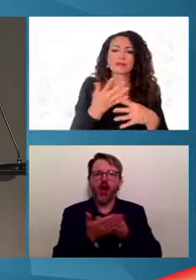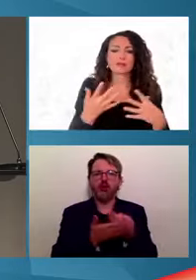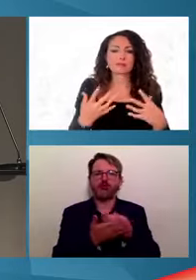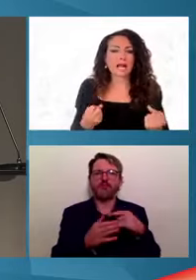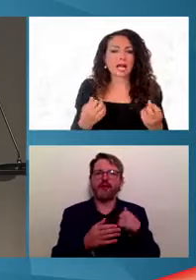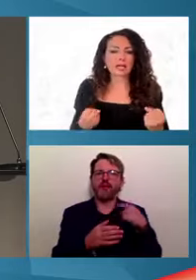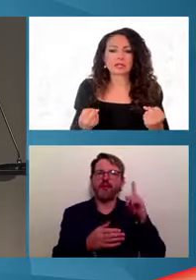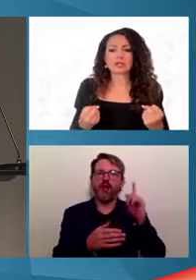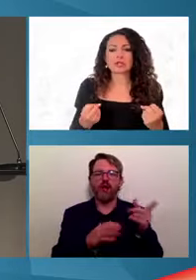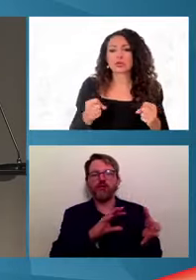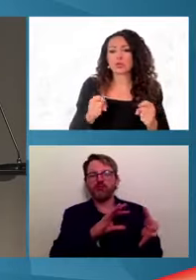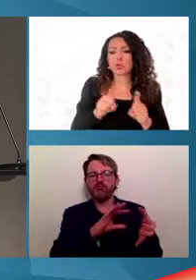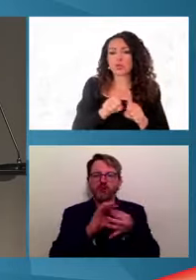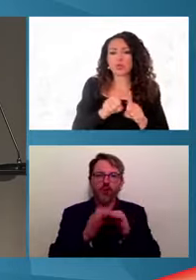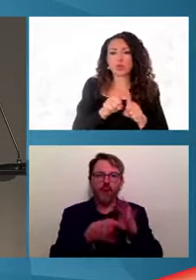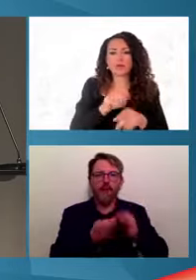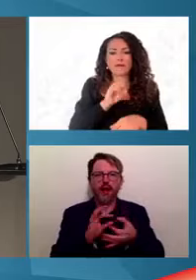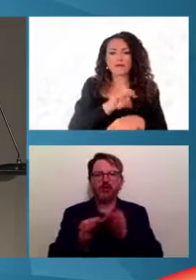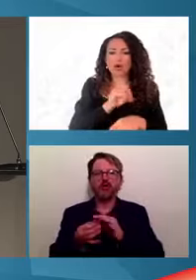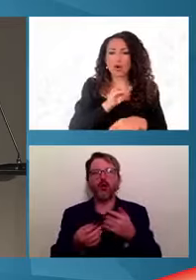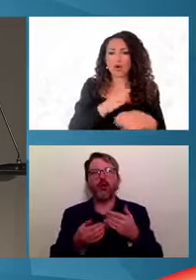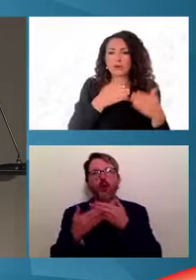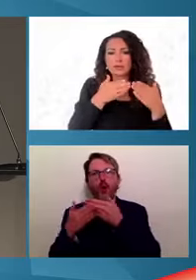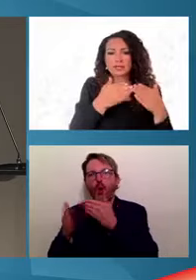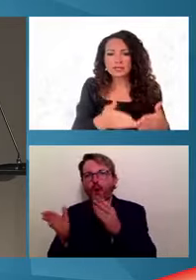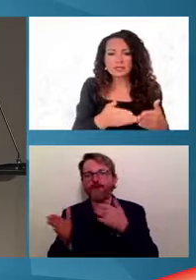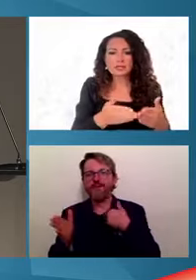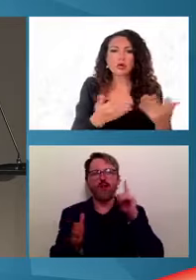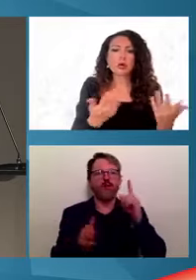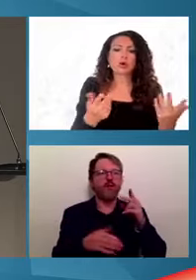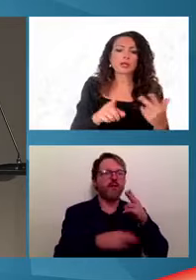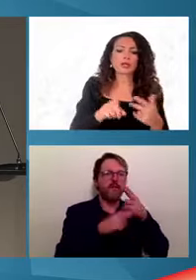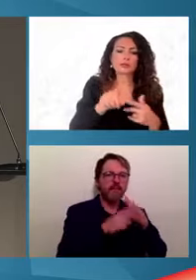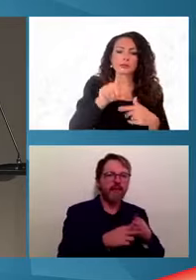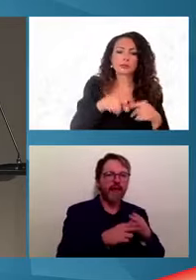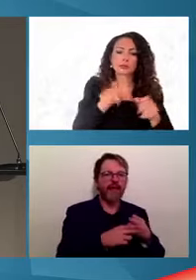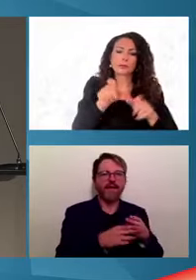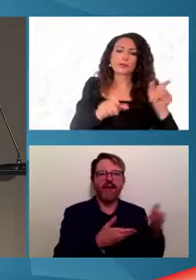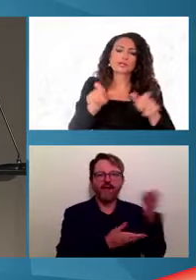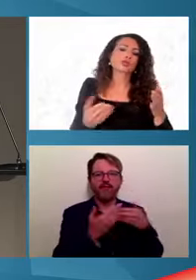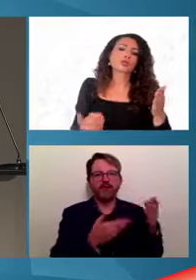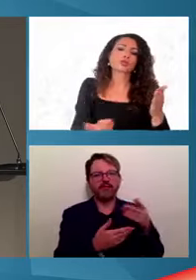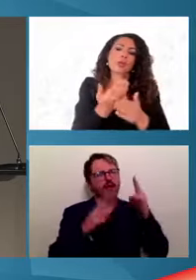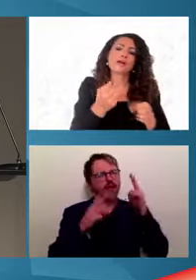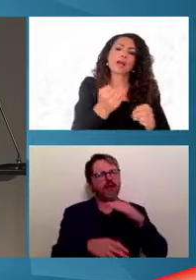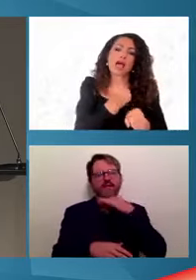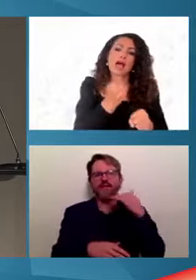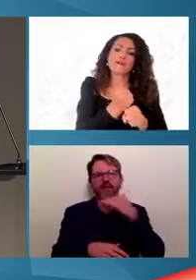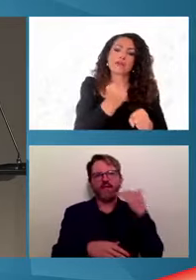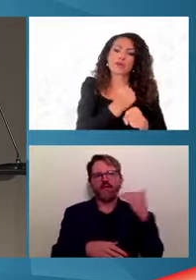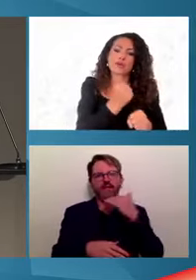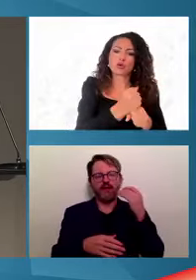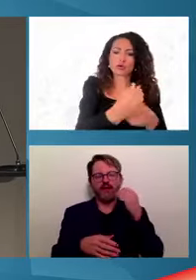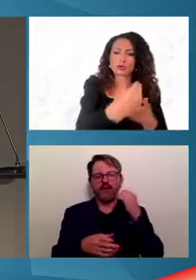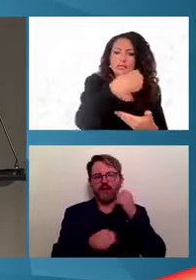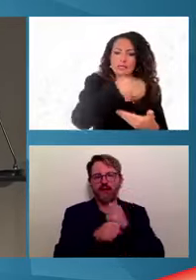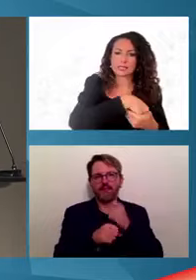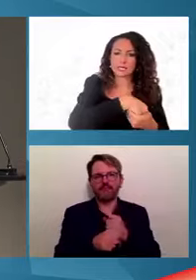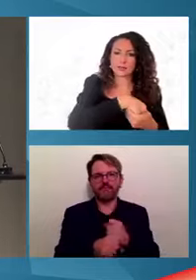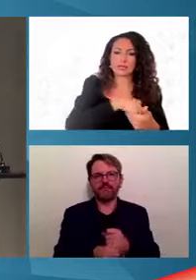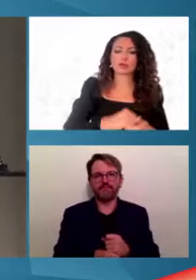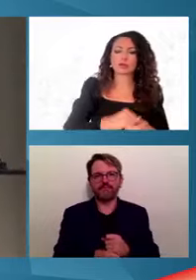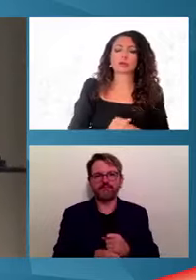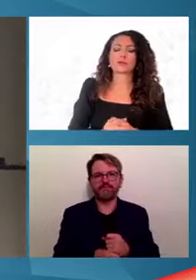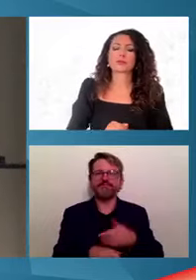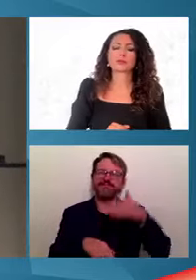Kooperation öffentlich-privat, da können wir auch noch ganz, ganz viel tun. Und ein letztes, das ist der Bereich Wohnen. Sehen Sie, wenn ich in die